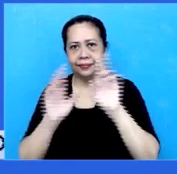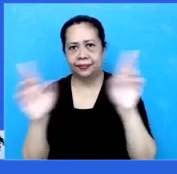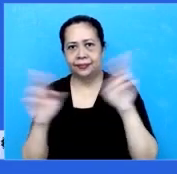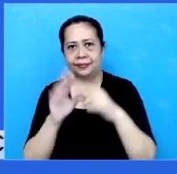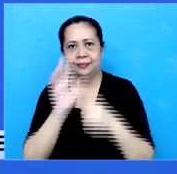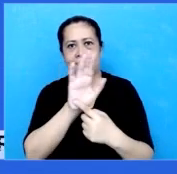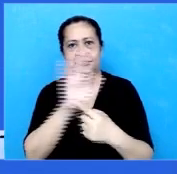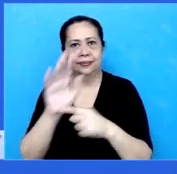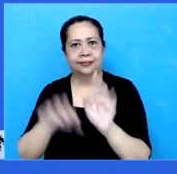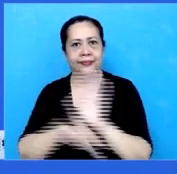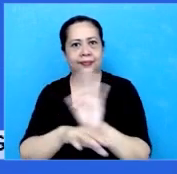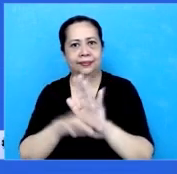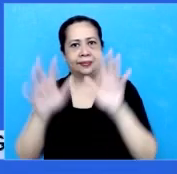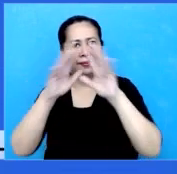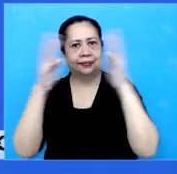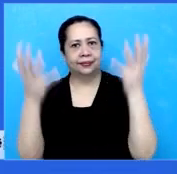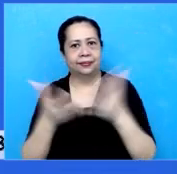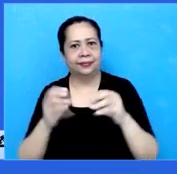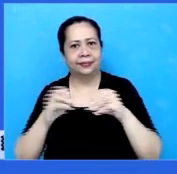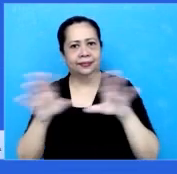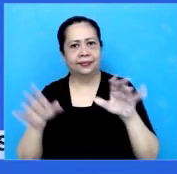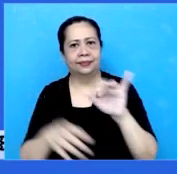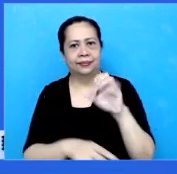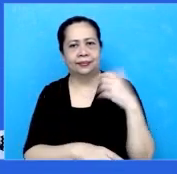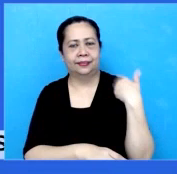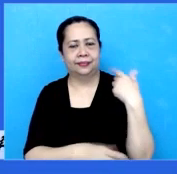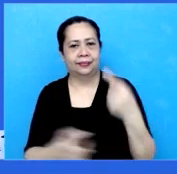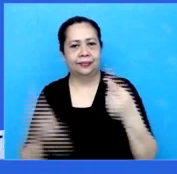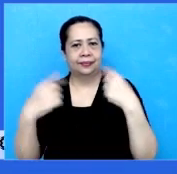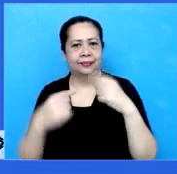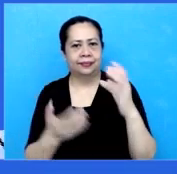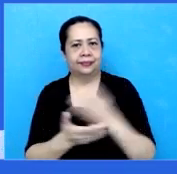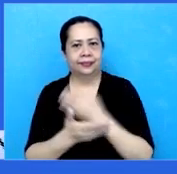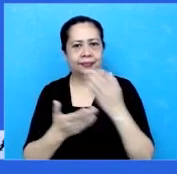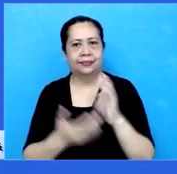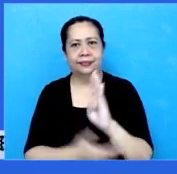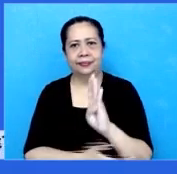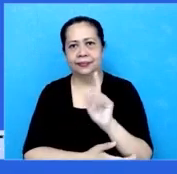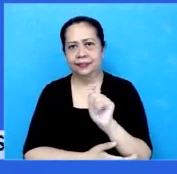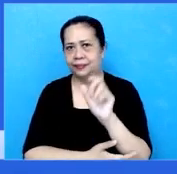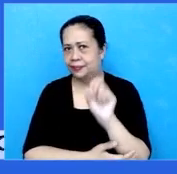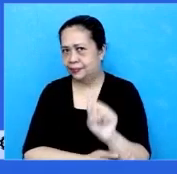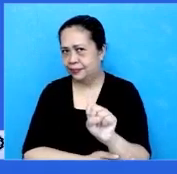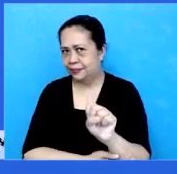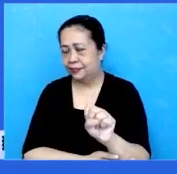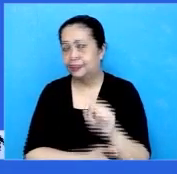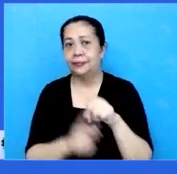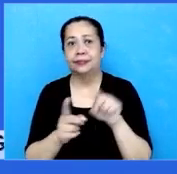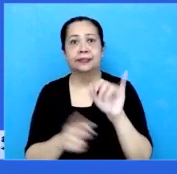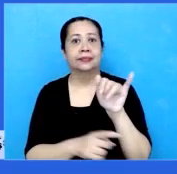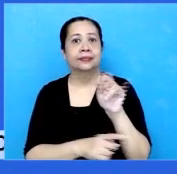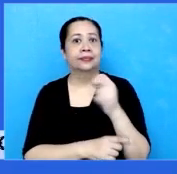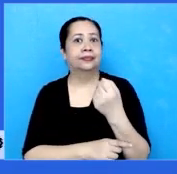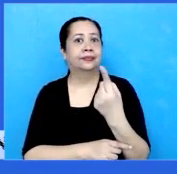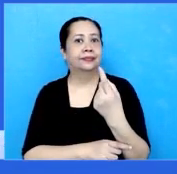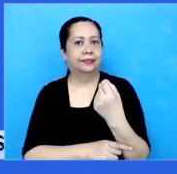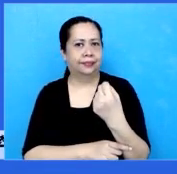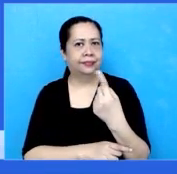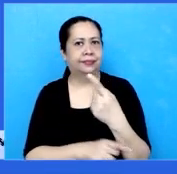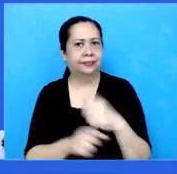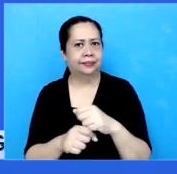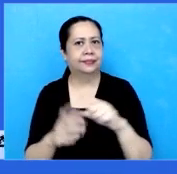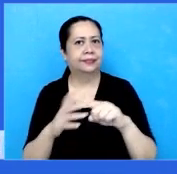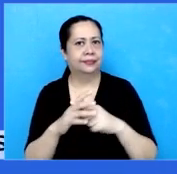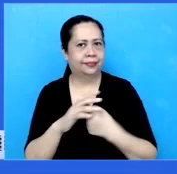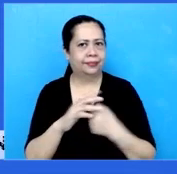sa mga sinihan worldwide ang yet-to-come concert ng BTS. Pero January 11 pala, magsisimula